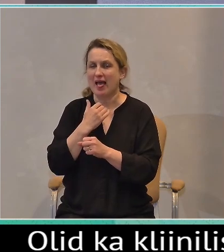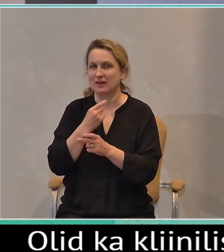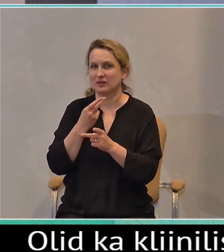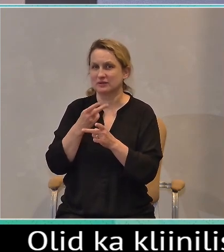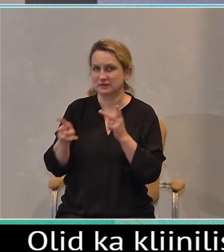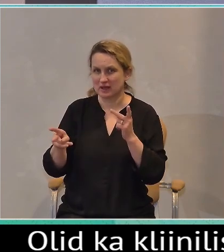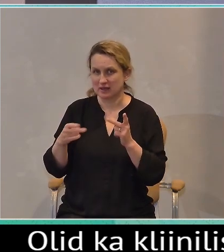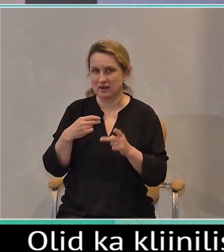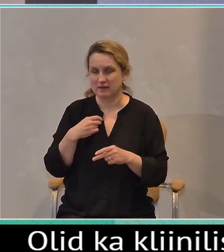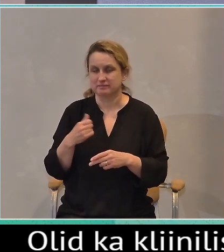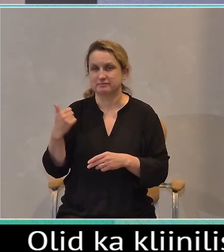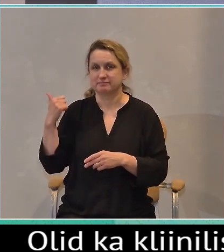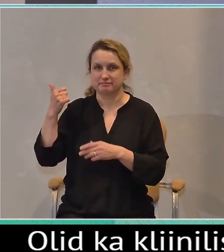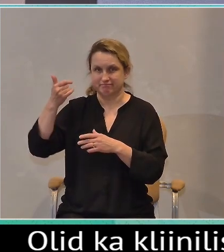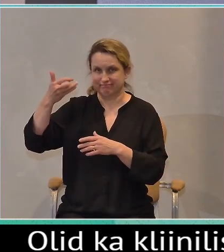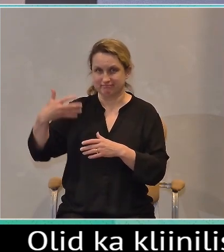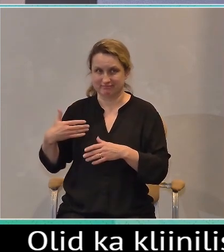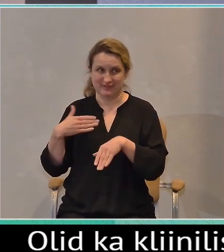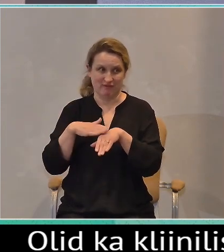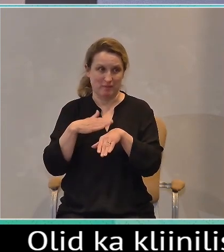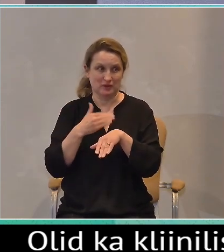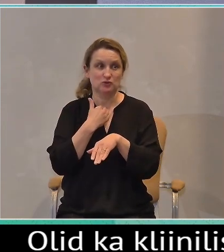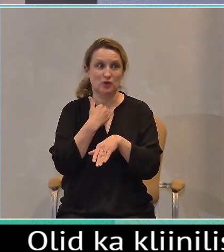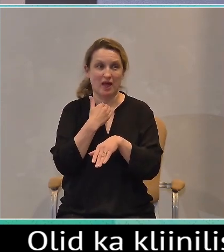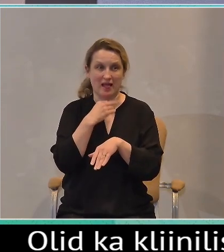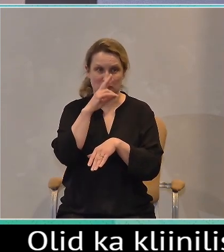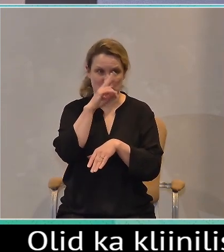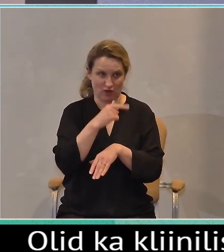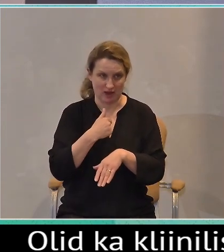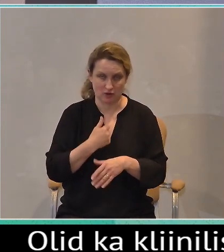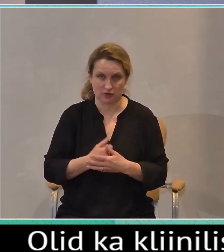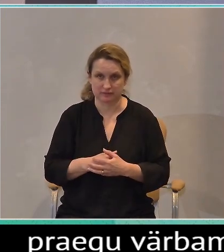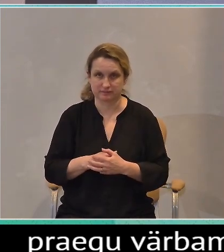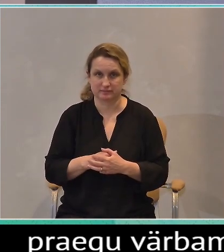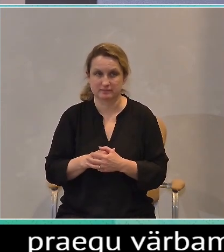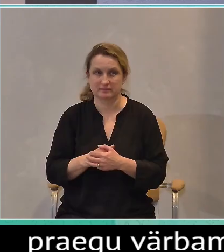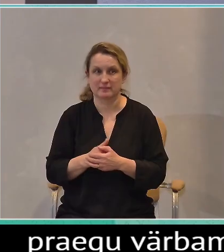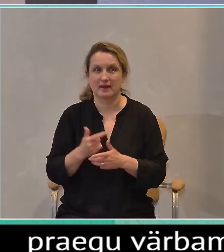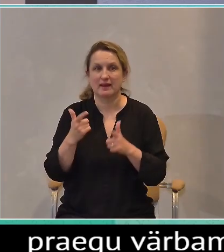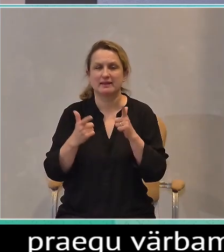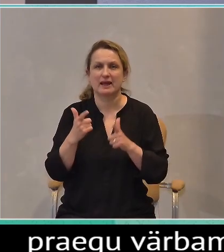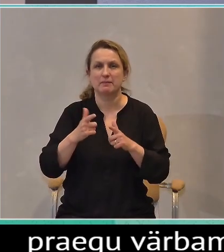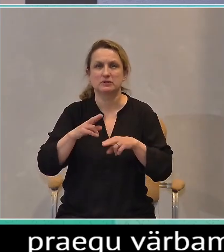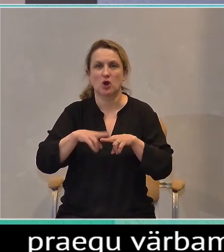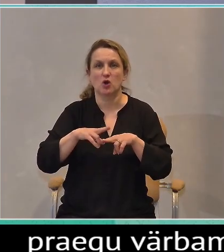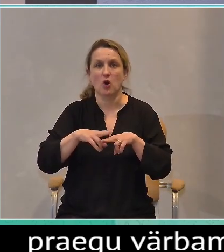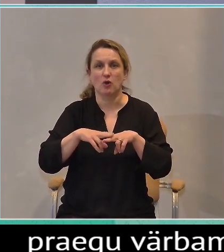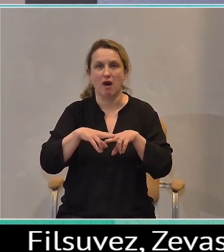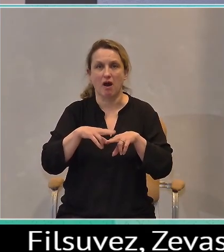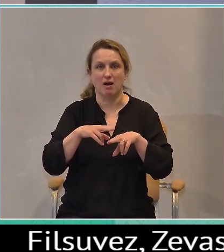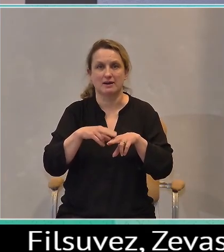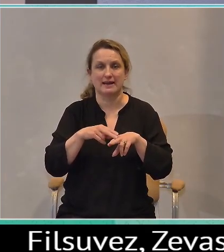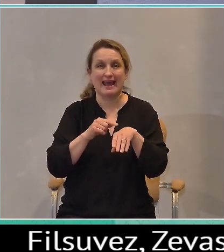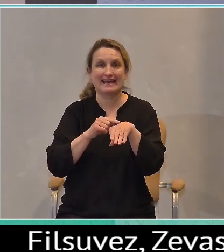ravimit Viuvekiks. Et palun vabandust, kui ma nüüd hääldan siin seda valesti. Et tegemist on lokaalse geeniraviga, kantakse